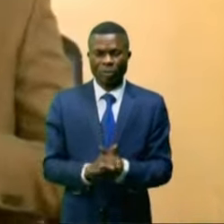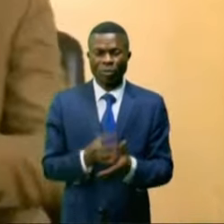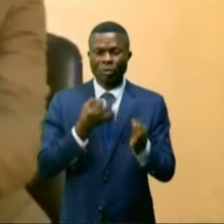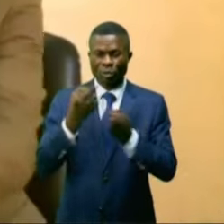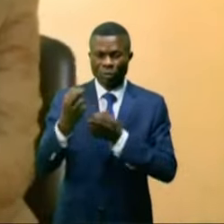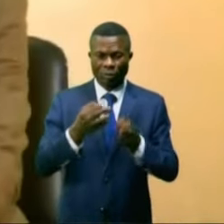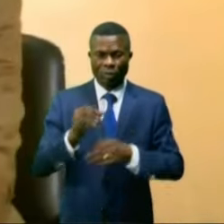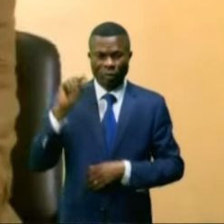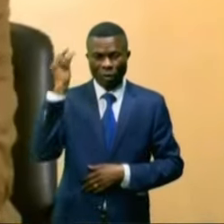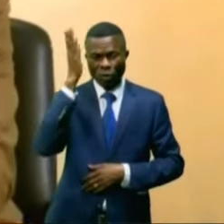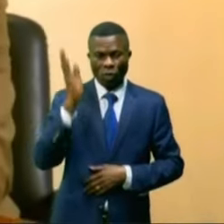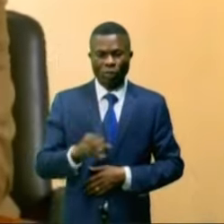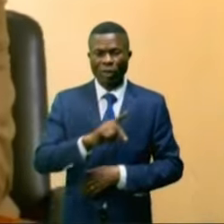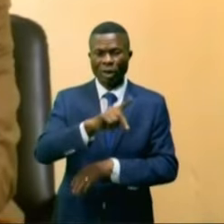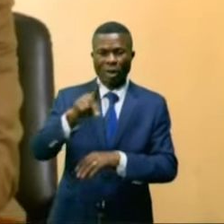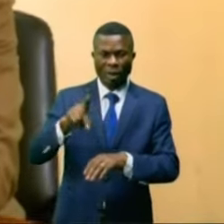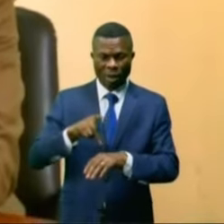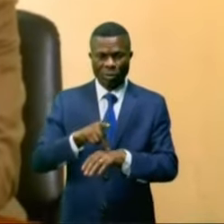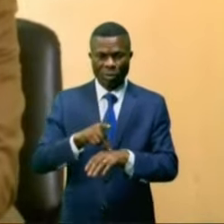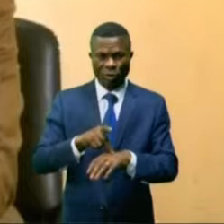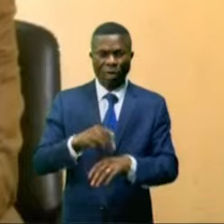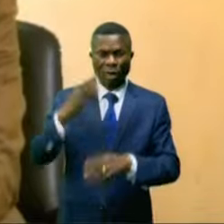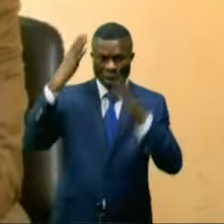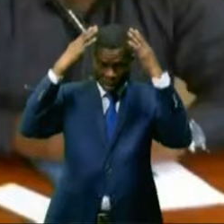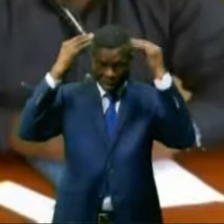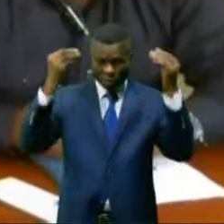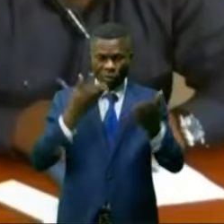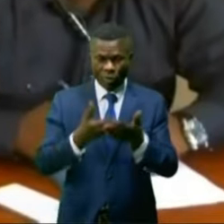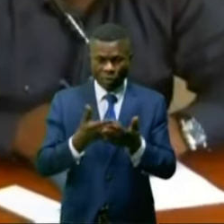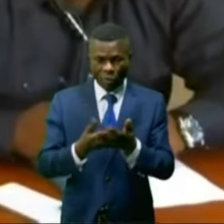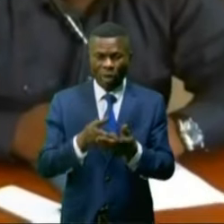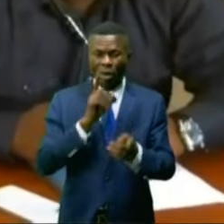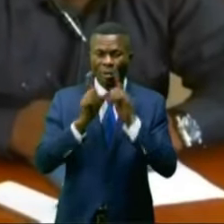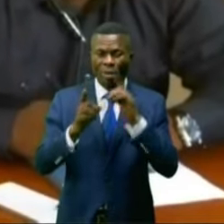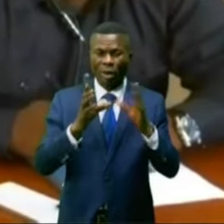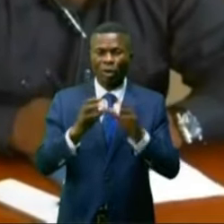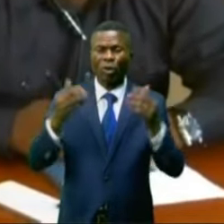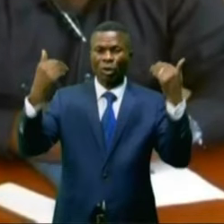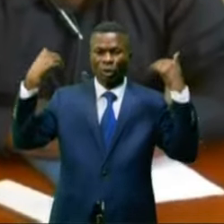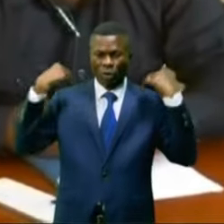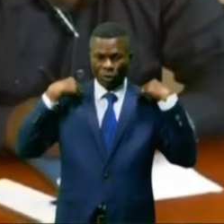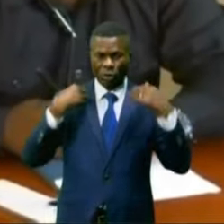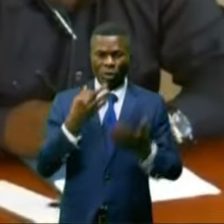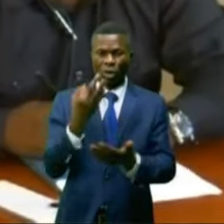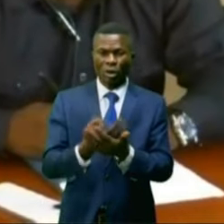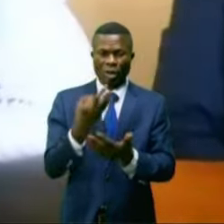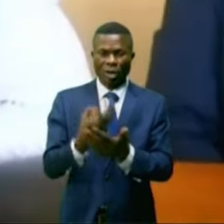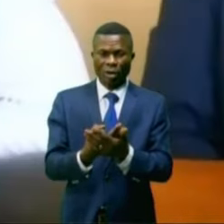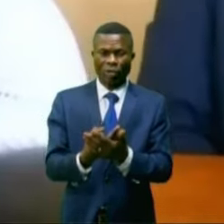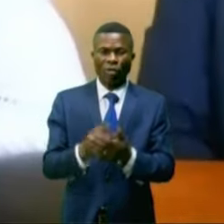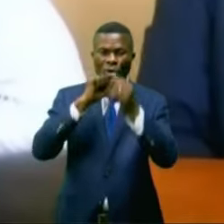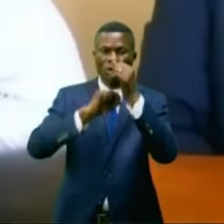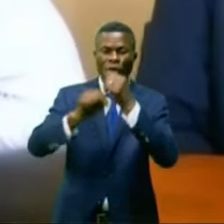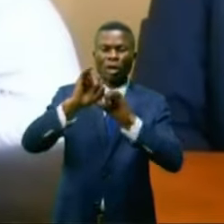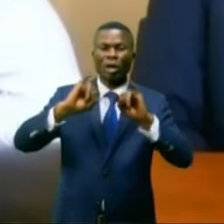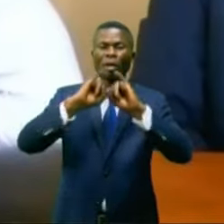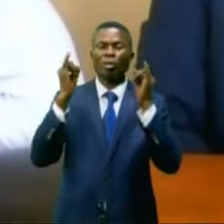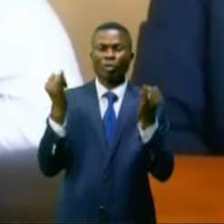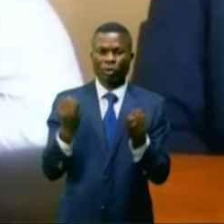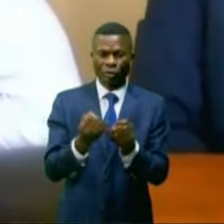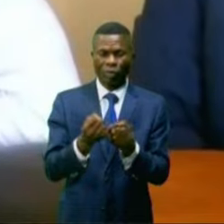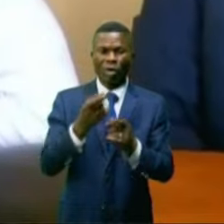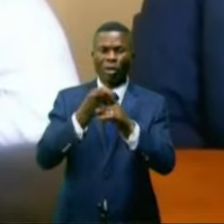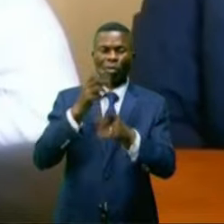que le gouverneur de province, Joseph Moïse Kamboulou-Nkonko, a eu avec les cadres des fonds de promotion de l'industrie et consultants venus de